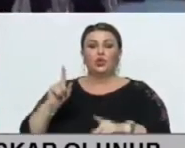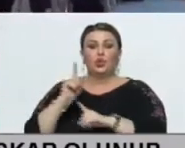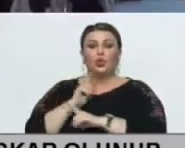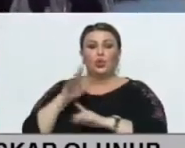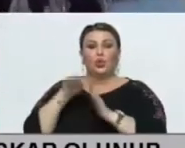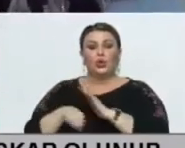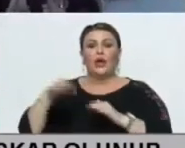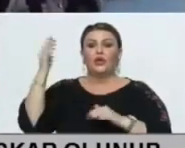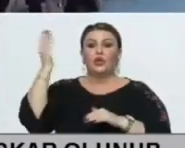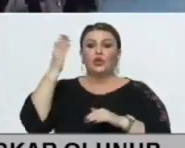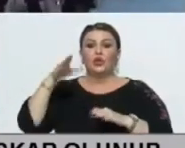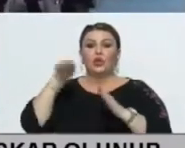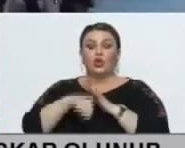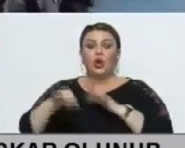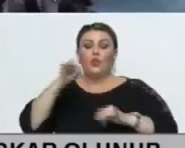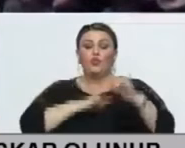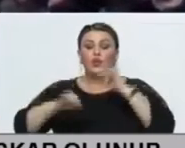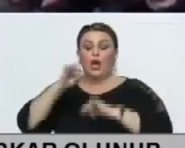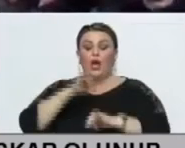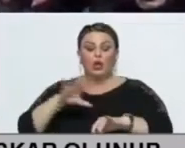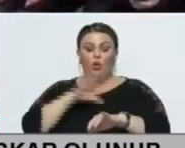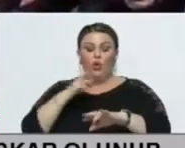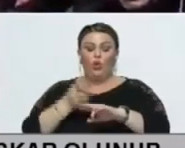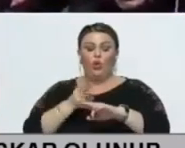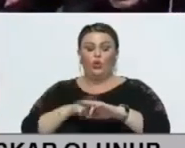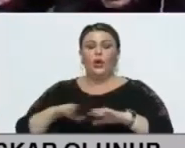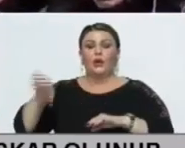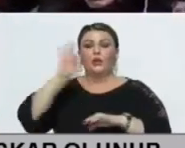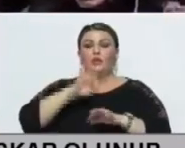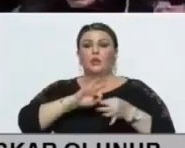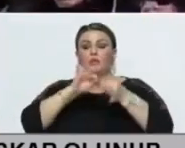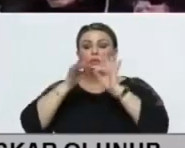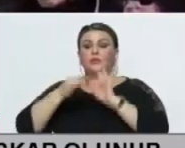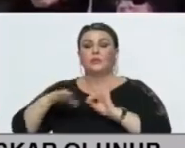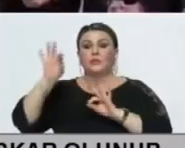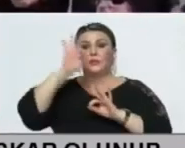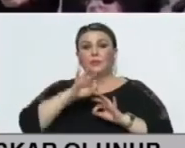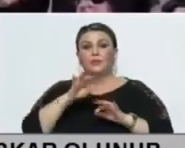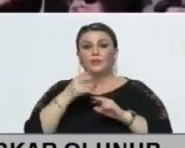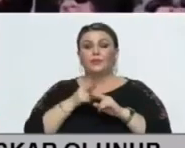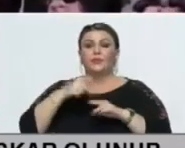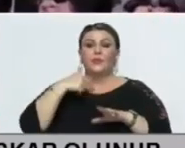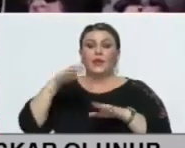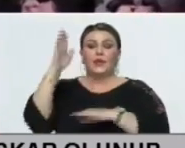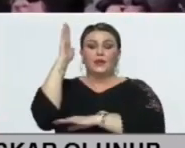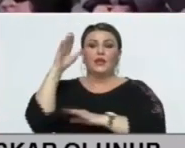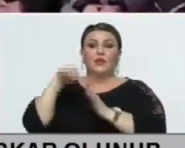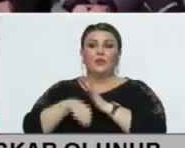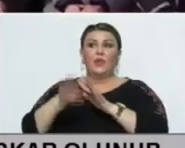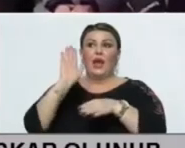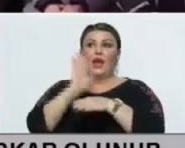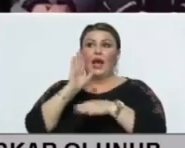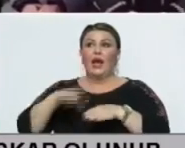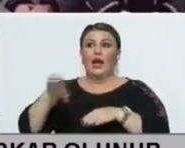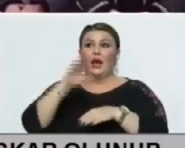bu çıxışda da müzakirə edilən mövzular barədə və səs verməyə çıxarılan qərarlar